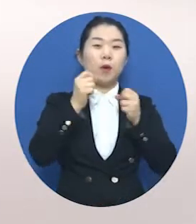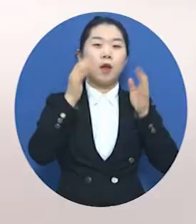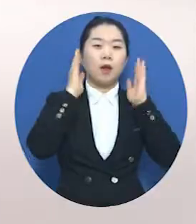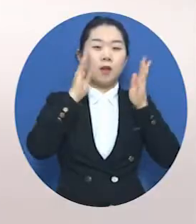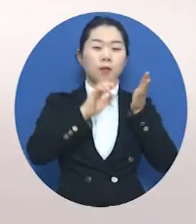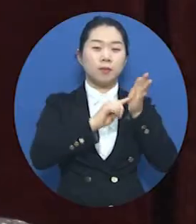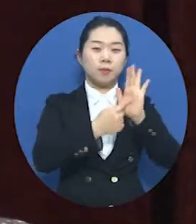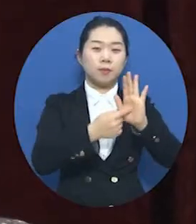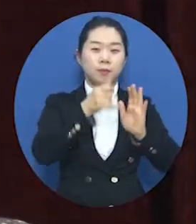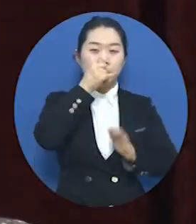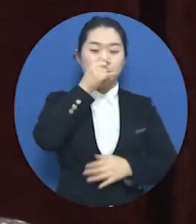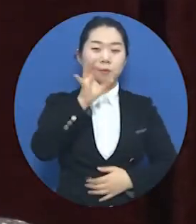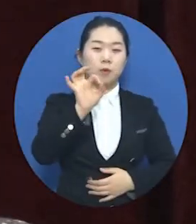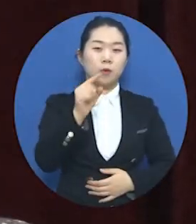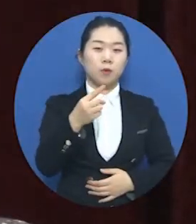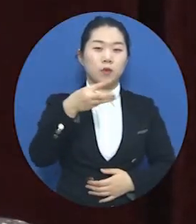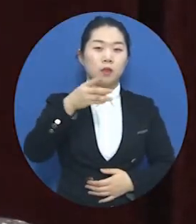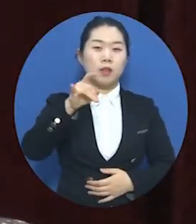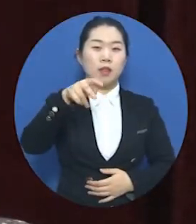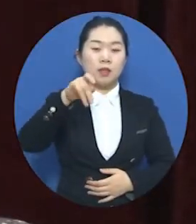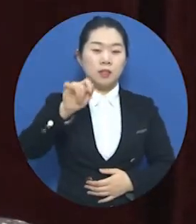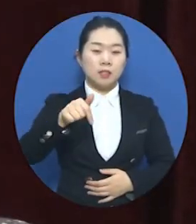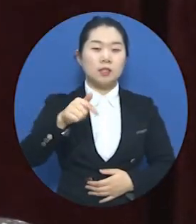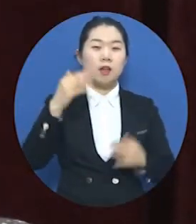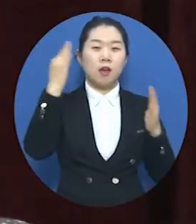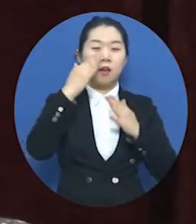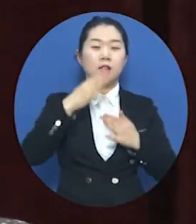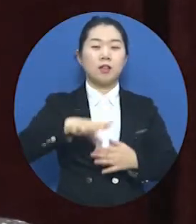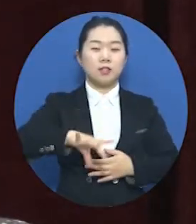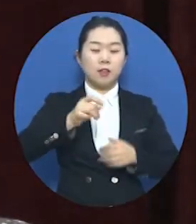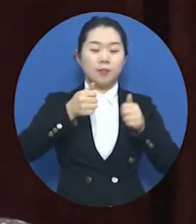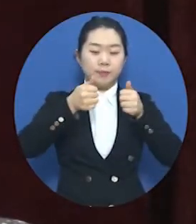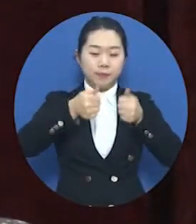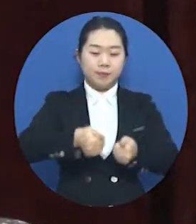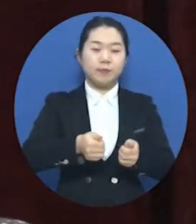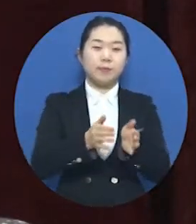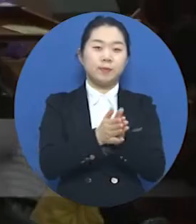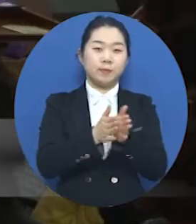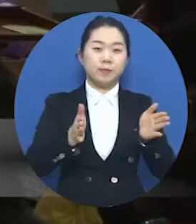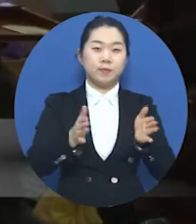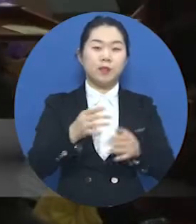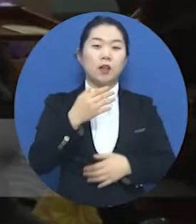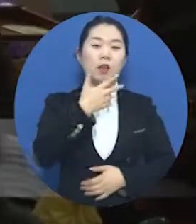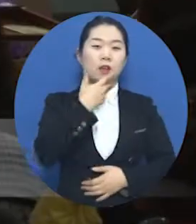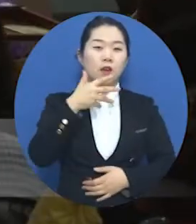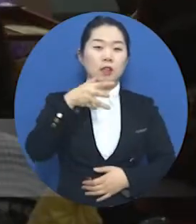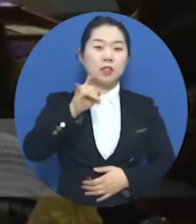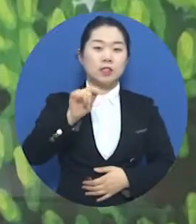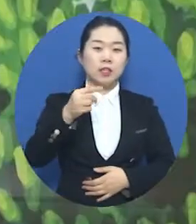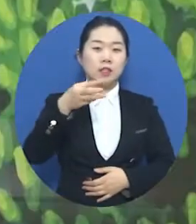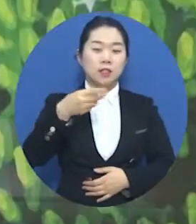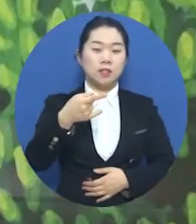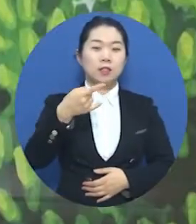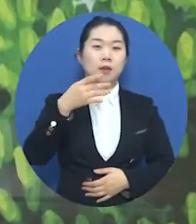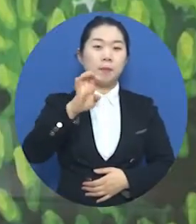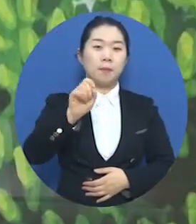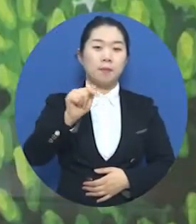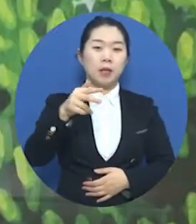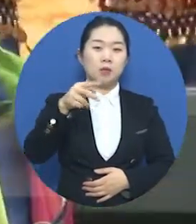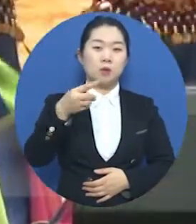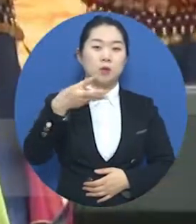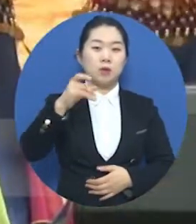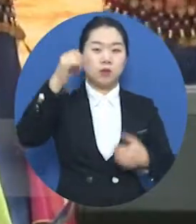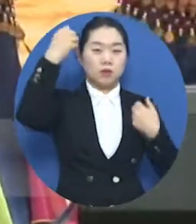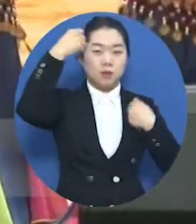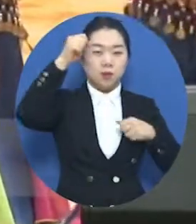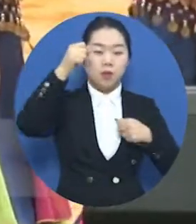개최했습니다. 우태식 조은서 학생의 첫 인사로 시작된 발표회는 영어 챈트, 판소리,